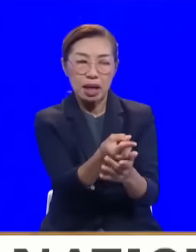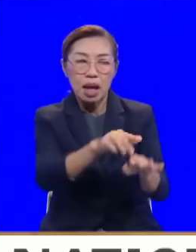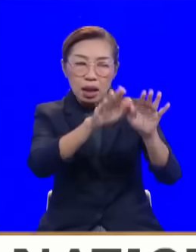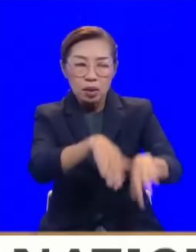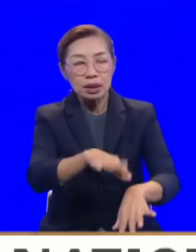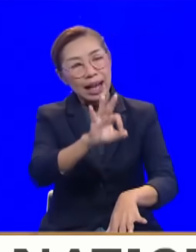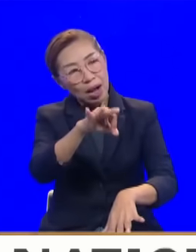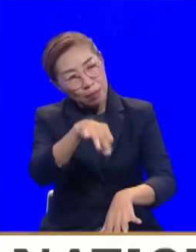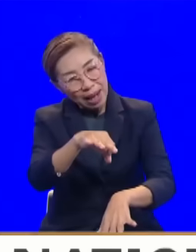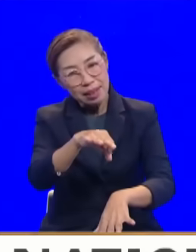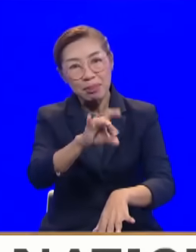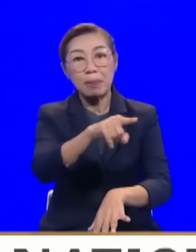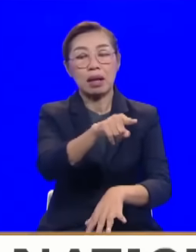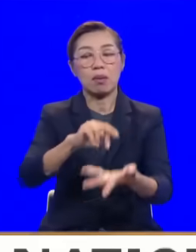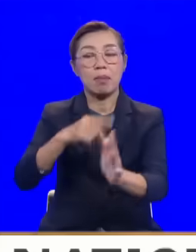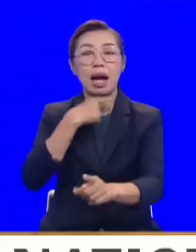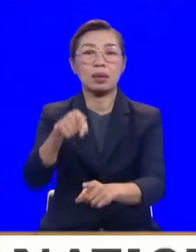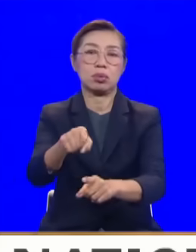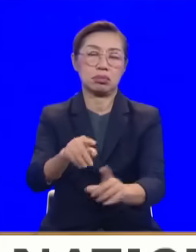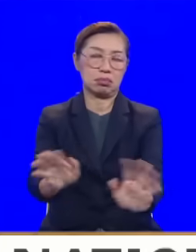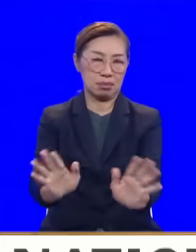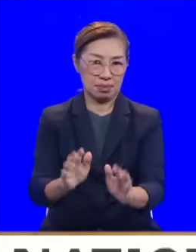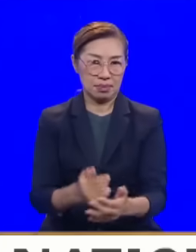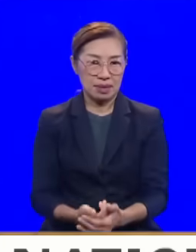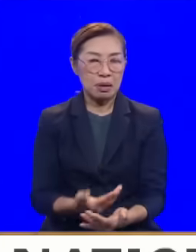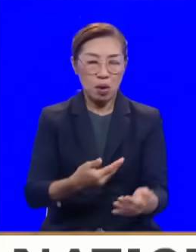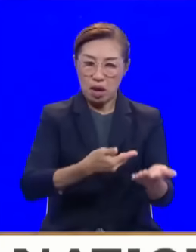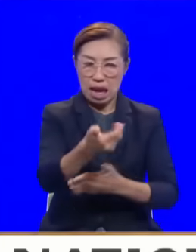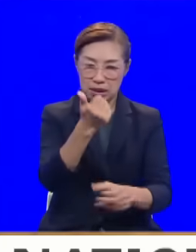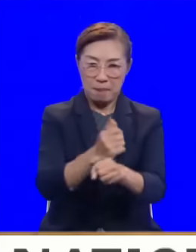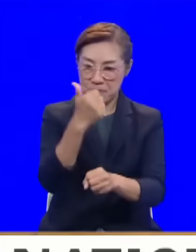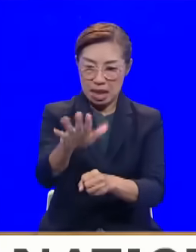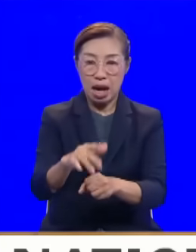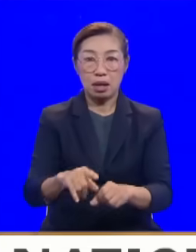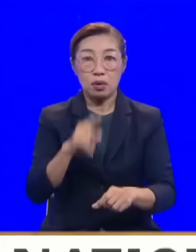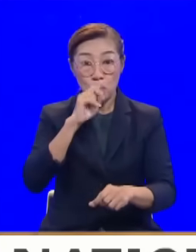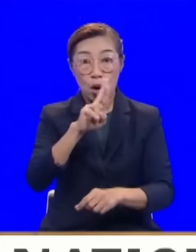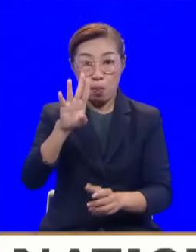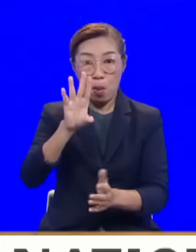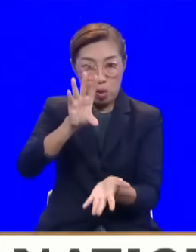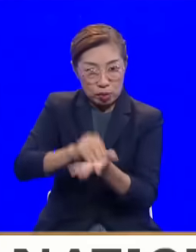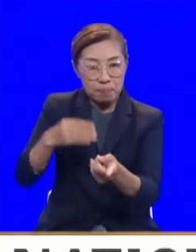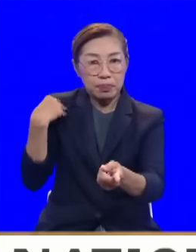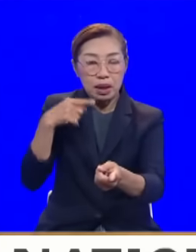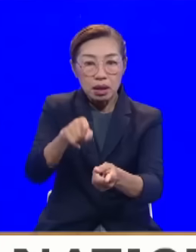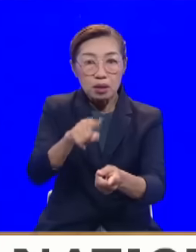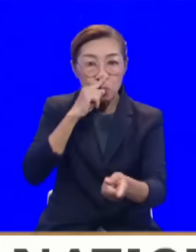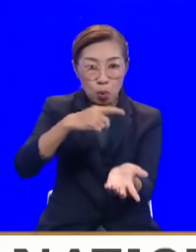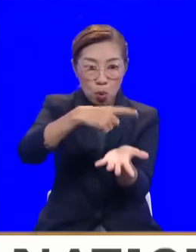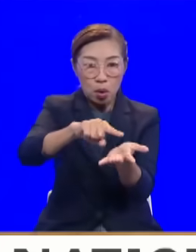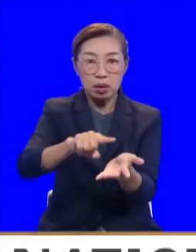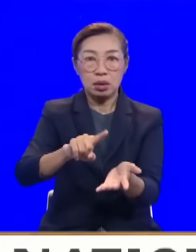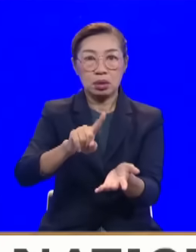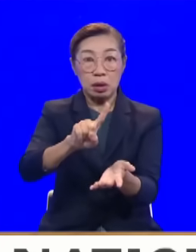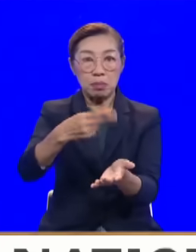การตรวจสอบของเราระบบทั้งหมดจะถูกบันทึกเราจะตรวจสอบได้หากเกิดเหตุการณ์ขึ้นมาจริงและตรวจสอบได้พ